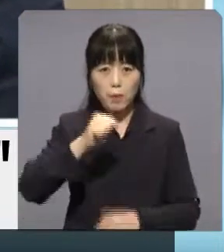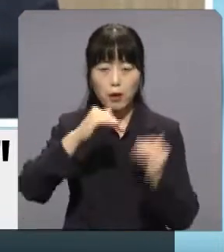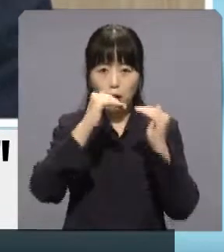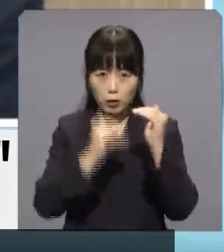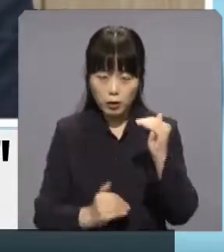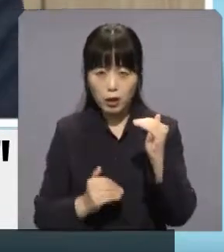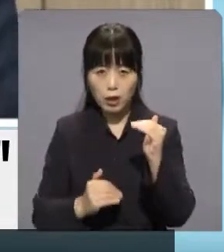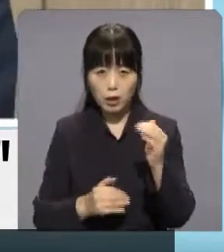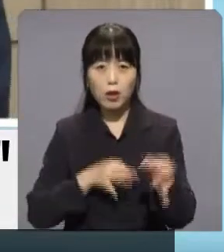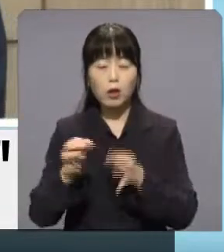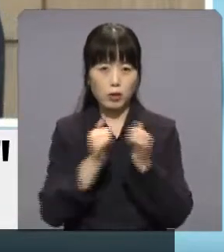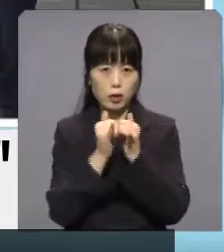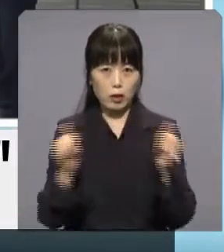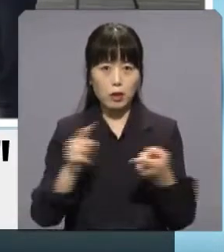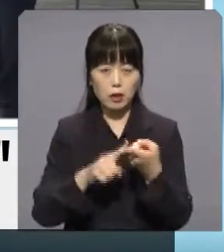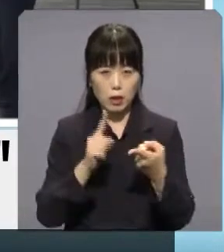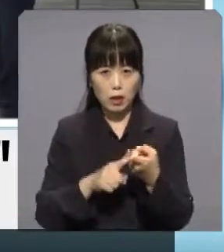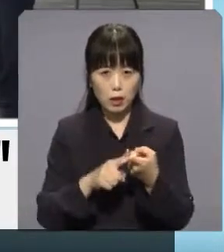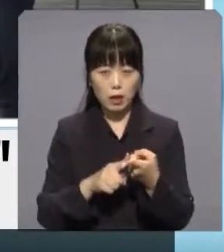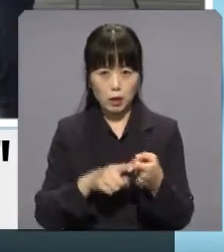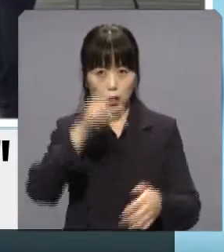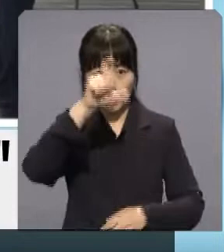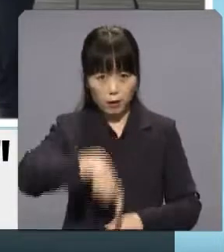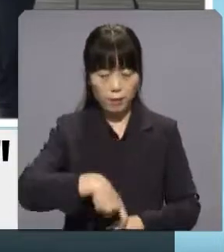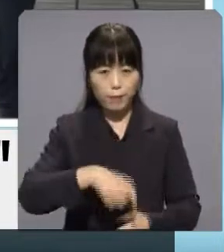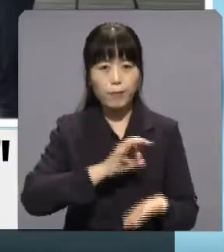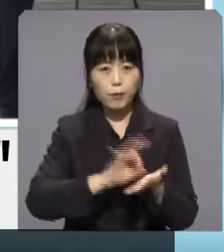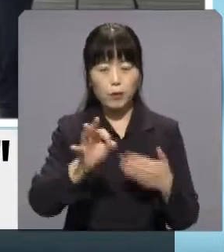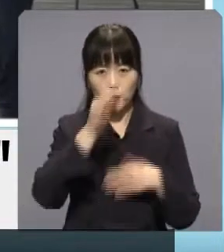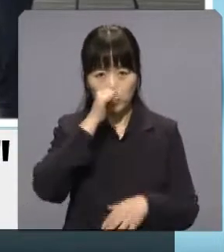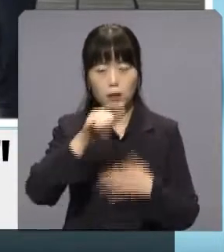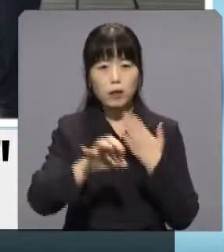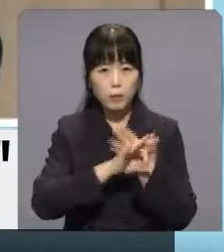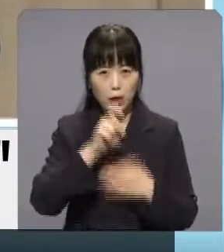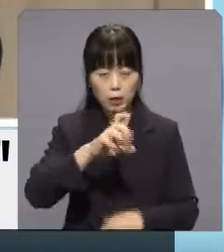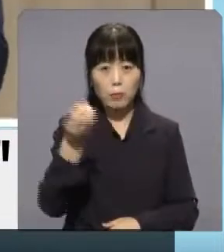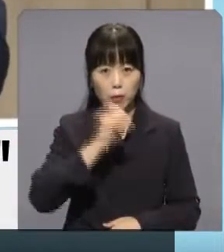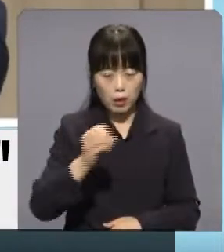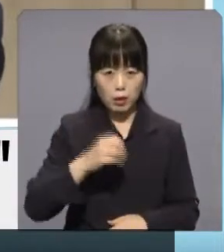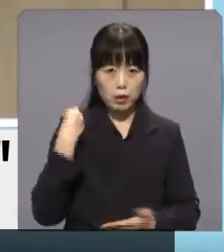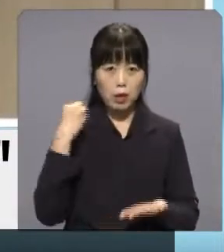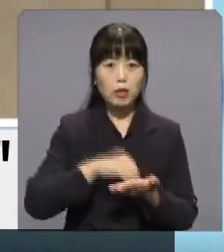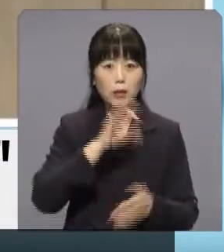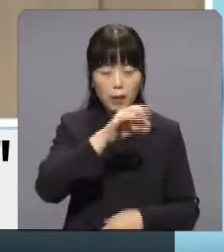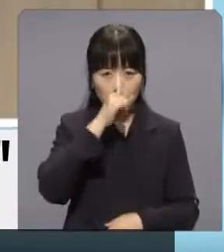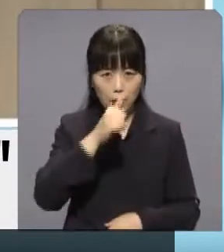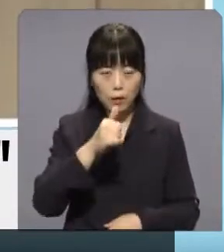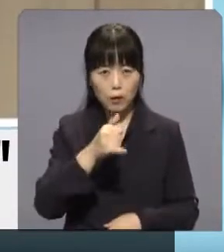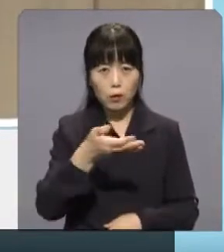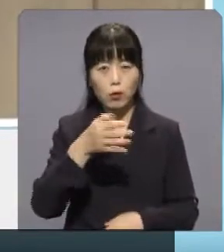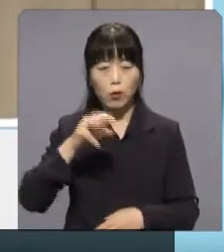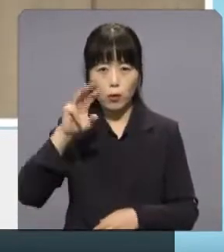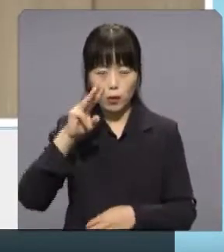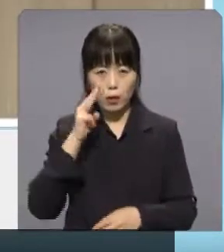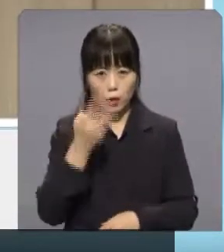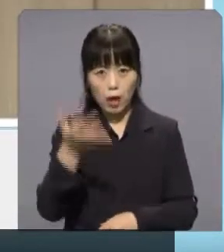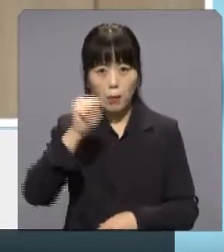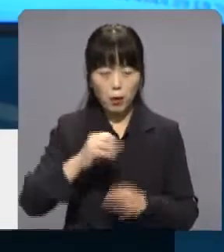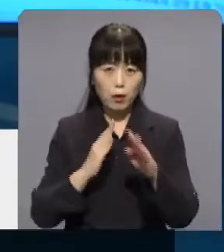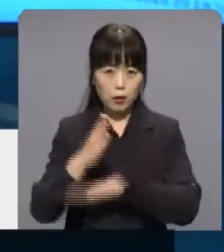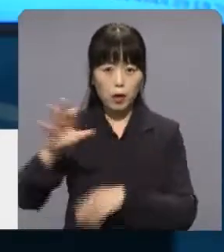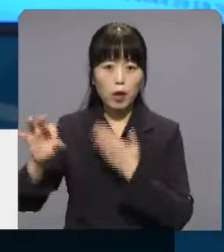영세 소상공인의 경우 가맹점에서 결제하면은 10%까지 캐시백을 해주고 연매출 3억원을 초과하는